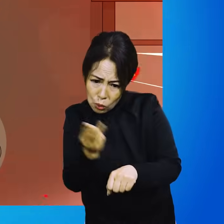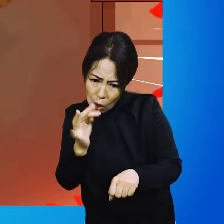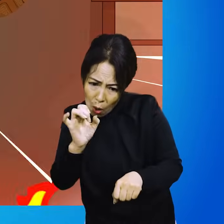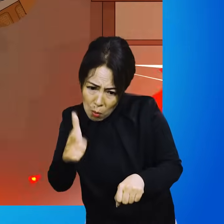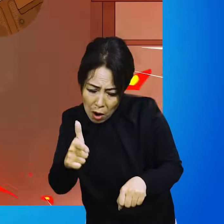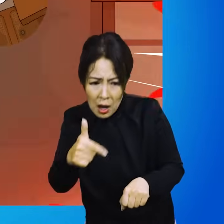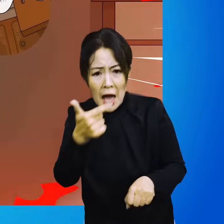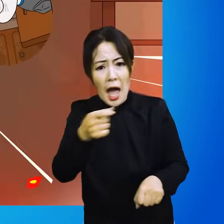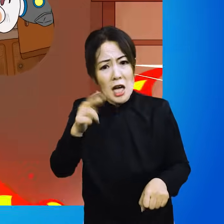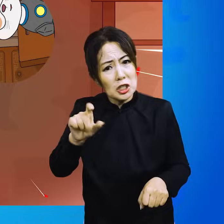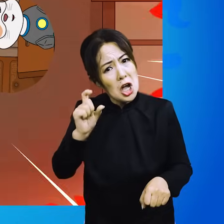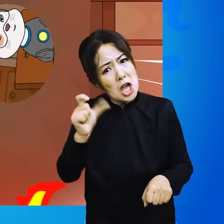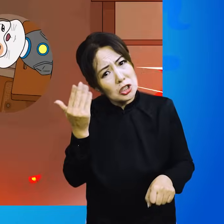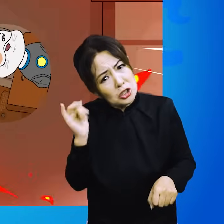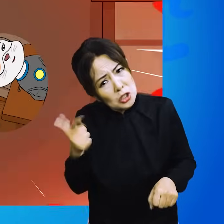За